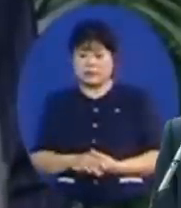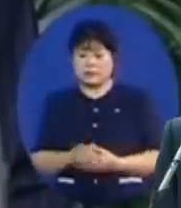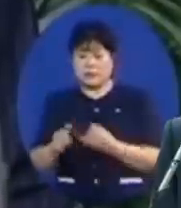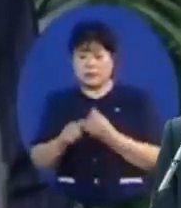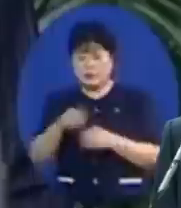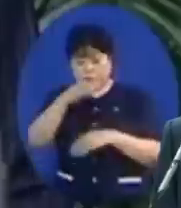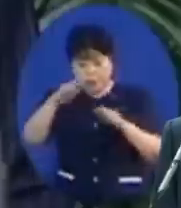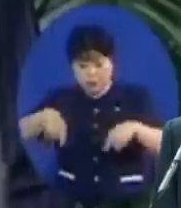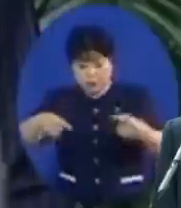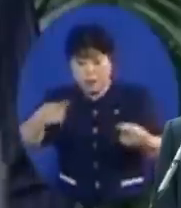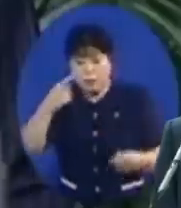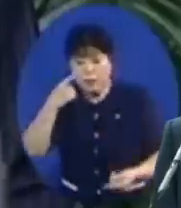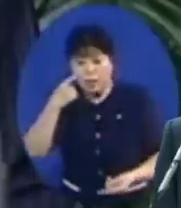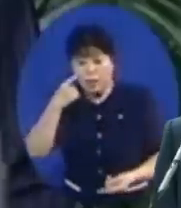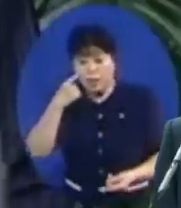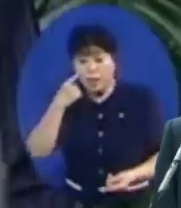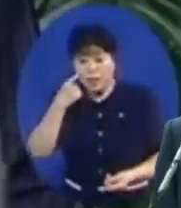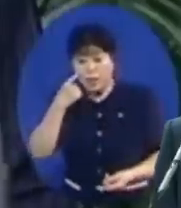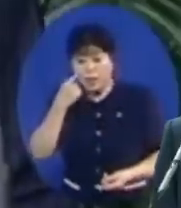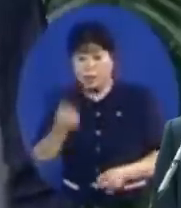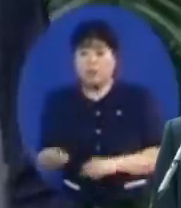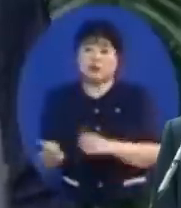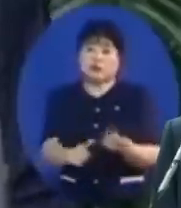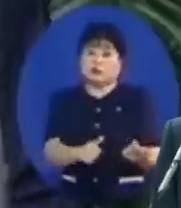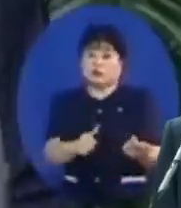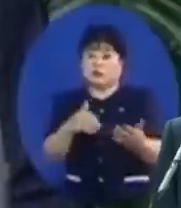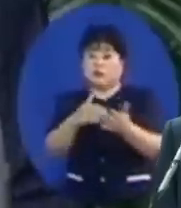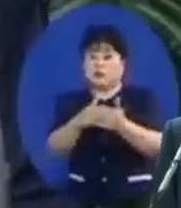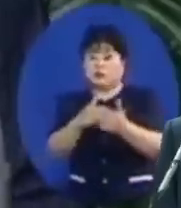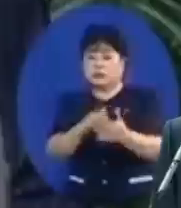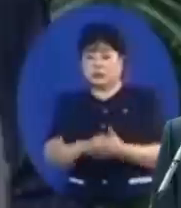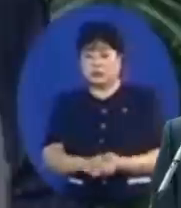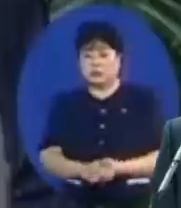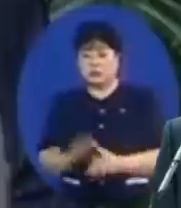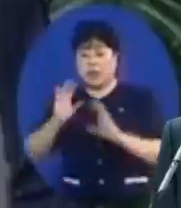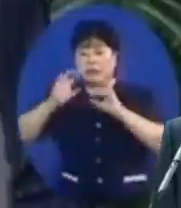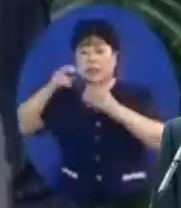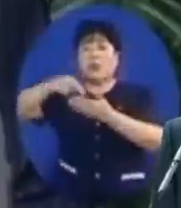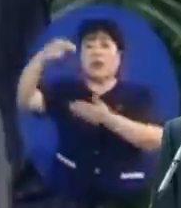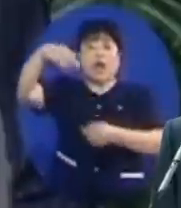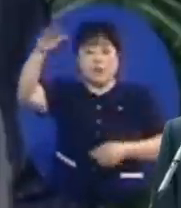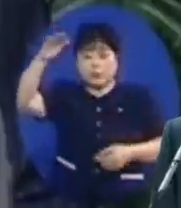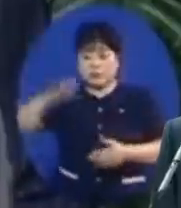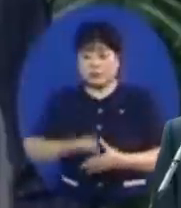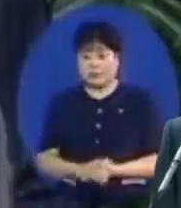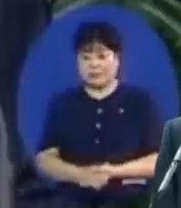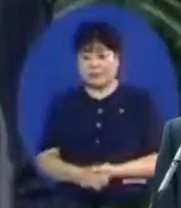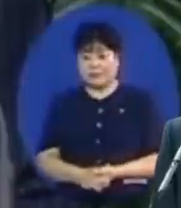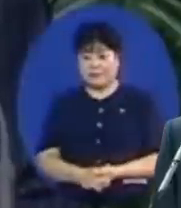남편 방에 들어가 보니까 벌써 가버렸어. 첫날 가버렸어.